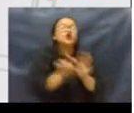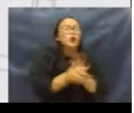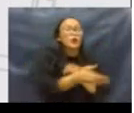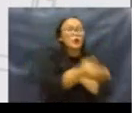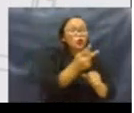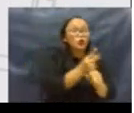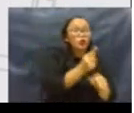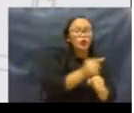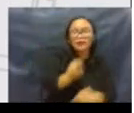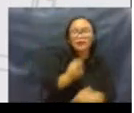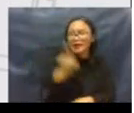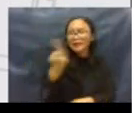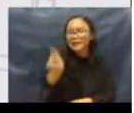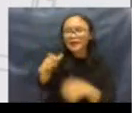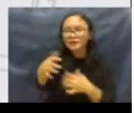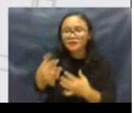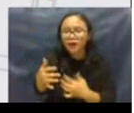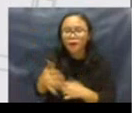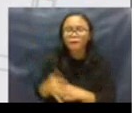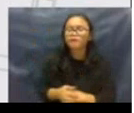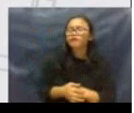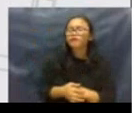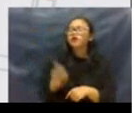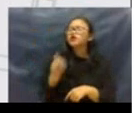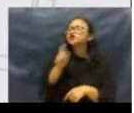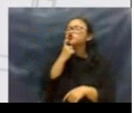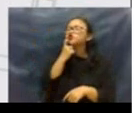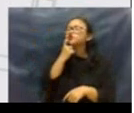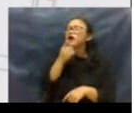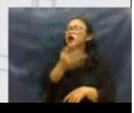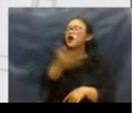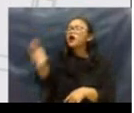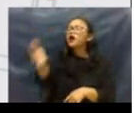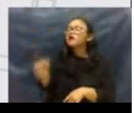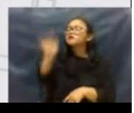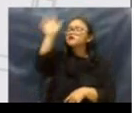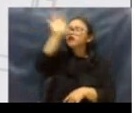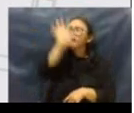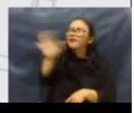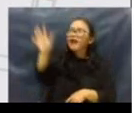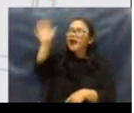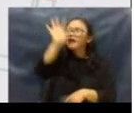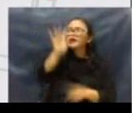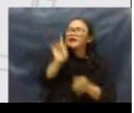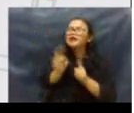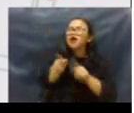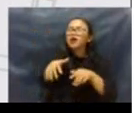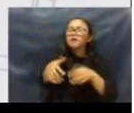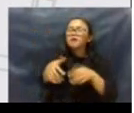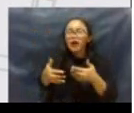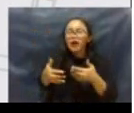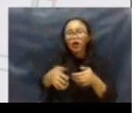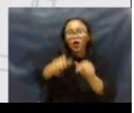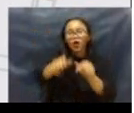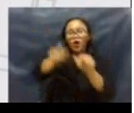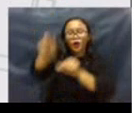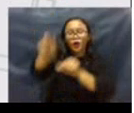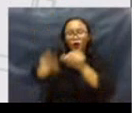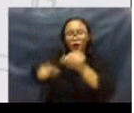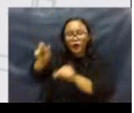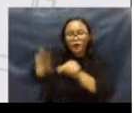kamu bayangkan apa yang bisa terjadi kalau seseorang itu menggunakan Google